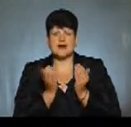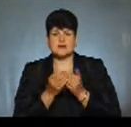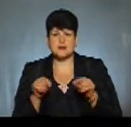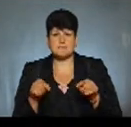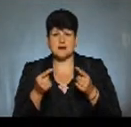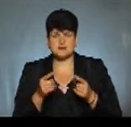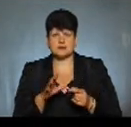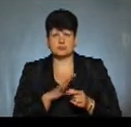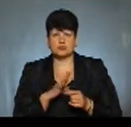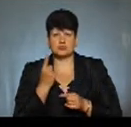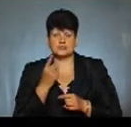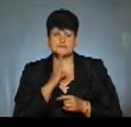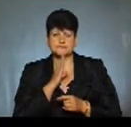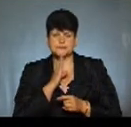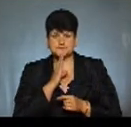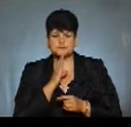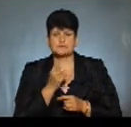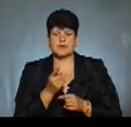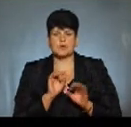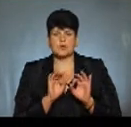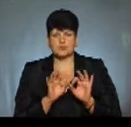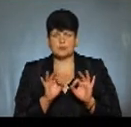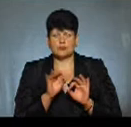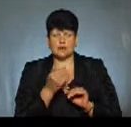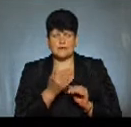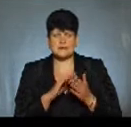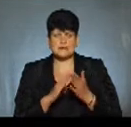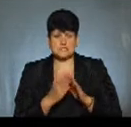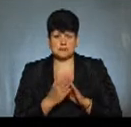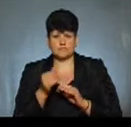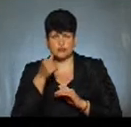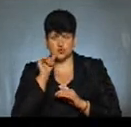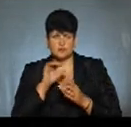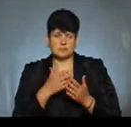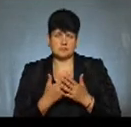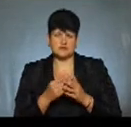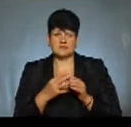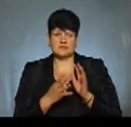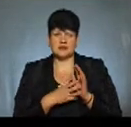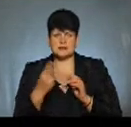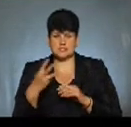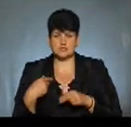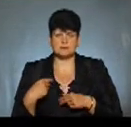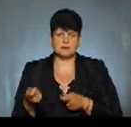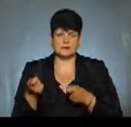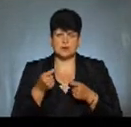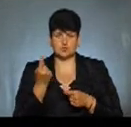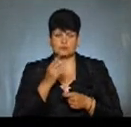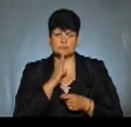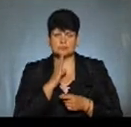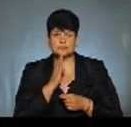якому перебувала одна з постраждалих жінок, розповів про її стан. Вчора десь приблизно 19:30 до нас поступила одна потерпіла